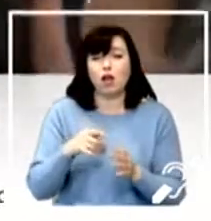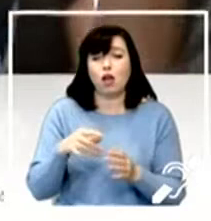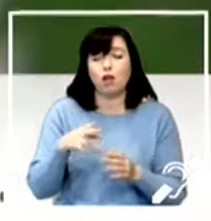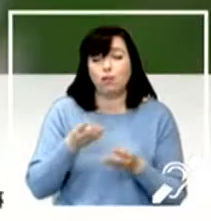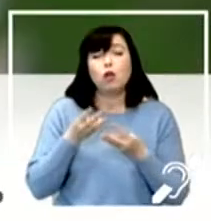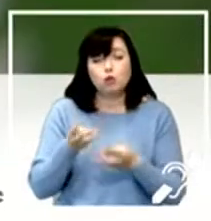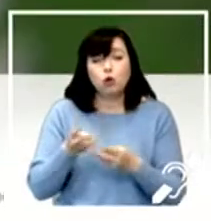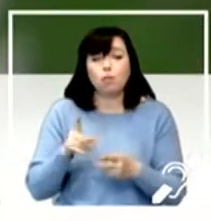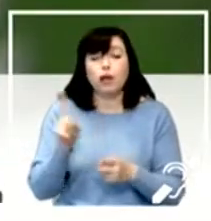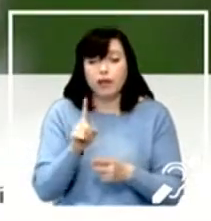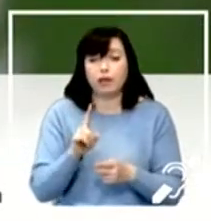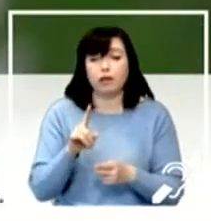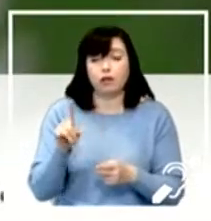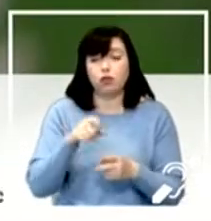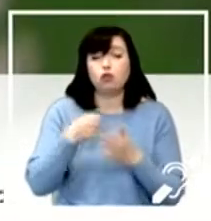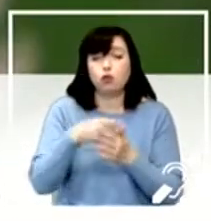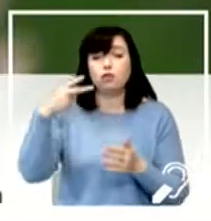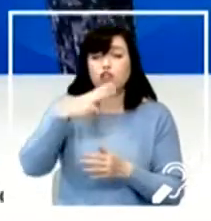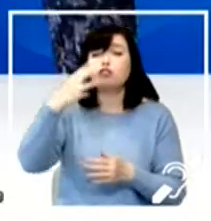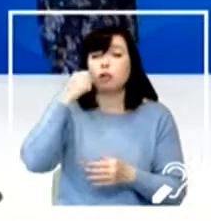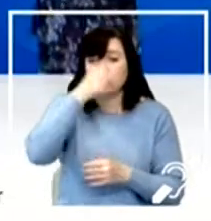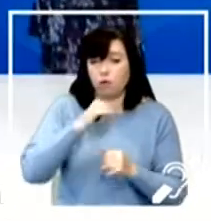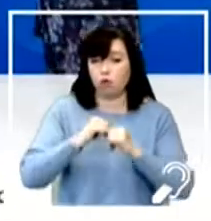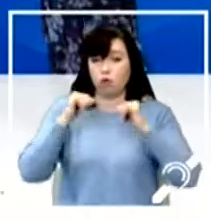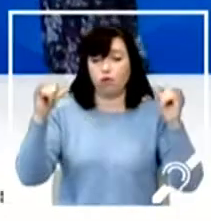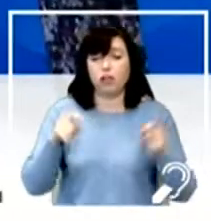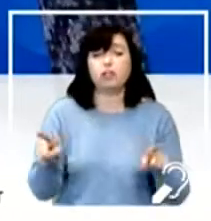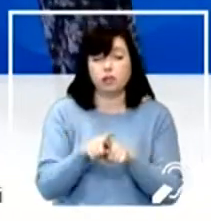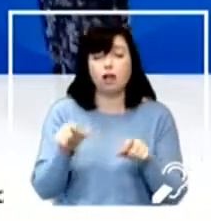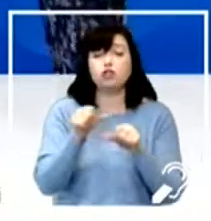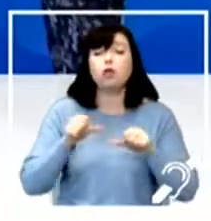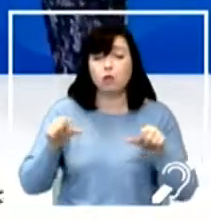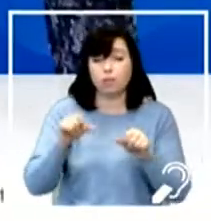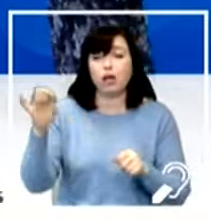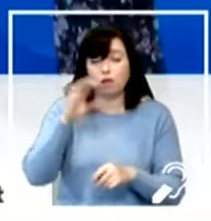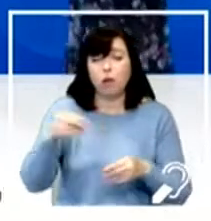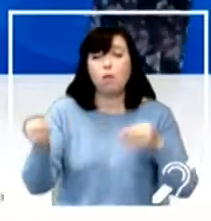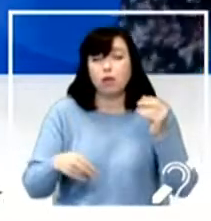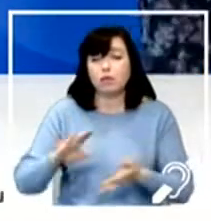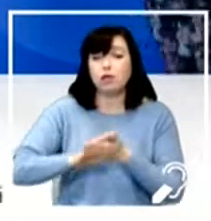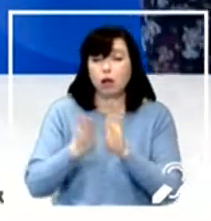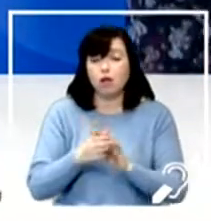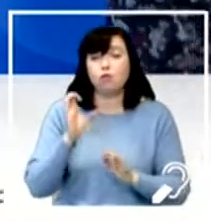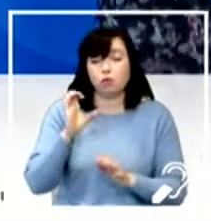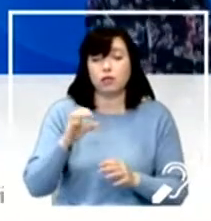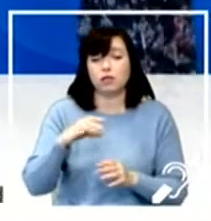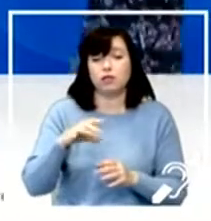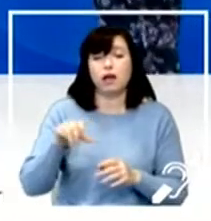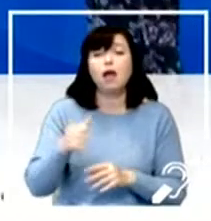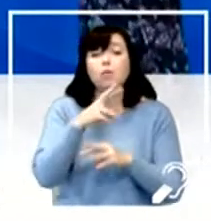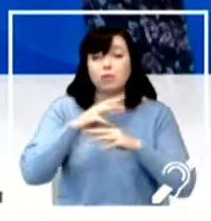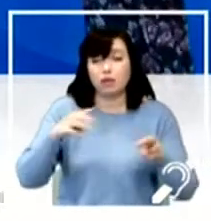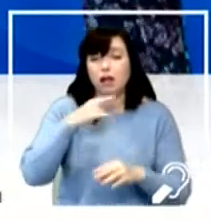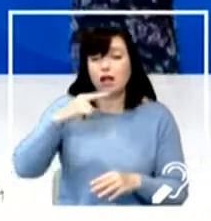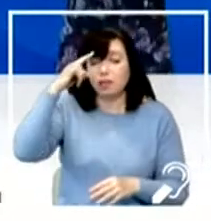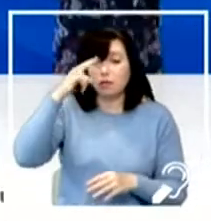aceeași cantitate până în 2030. De asemenea, președintele Comisiei Europene a semnat un memorandum de înțelegere cu premierul Kazahstanului privind